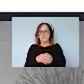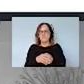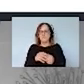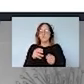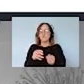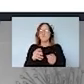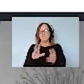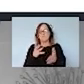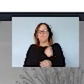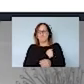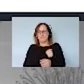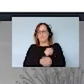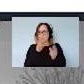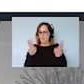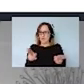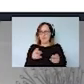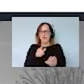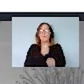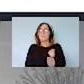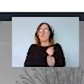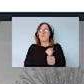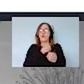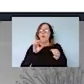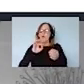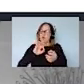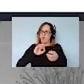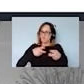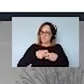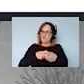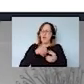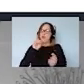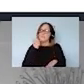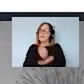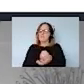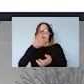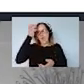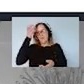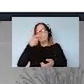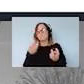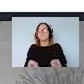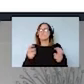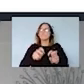Społedu Biblioteka, a mianowicie Biblioteki Online a Prawa Autorskie. To jest właśnie taki materiał, który powstał